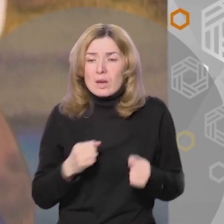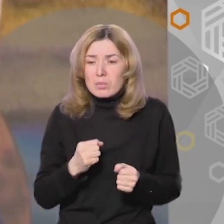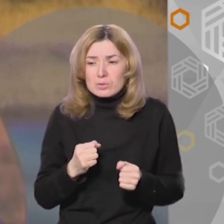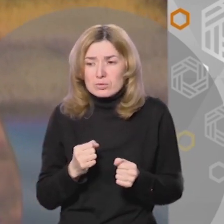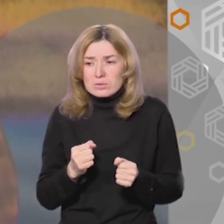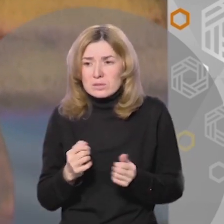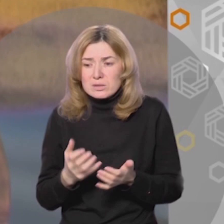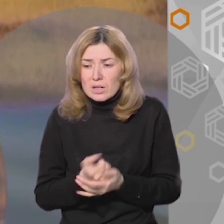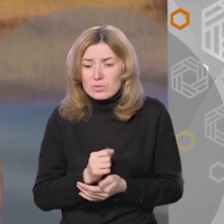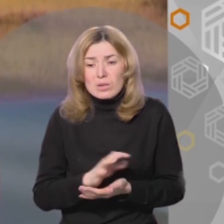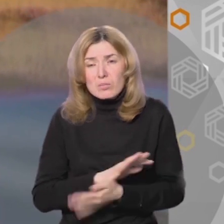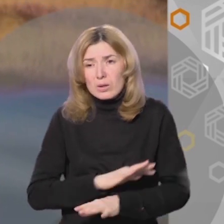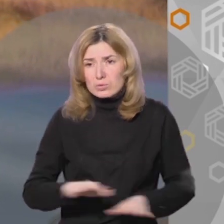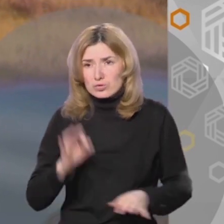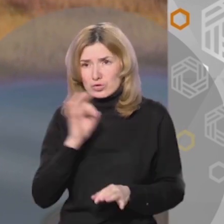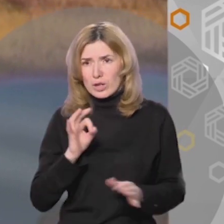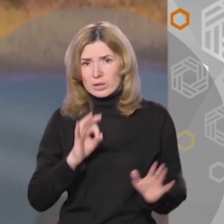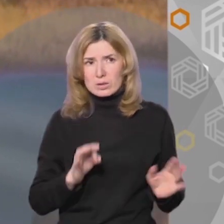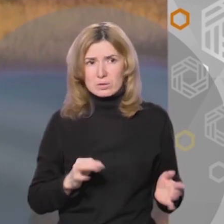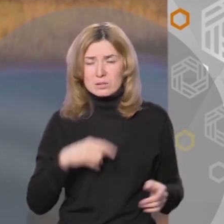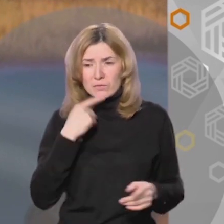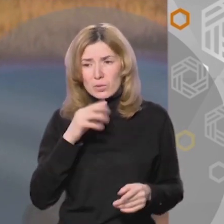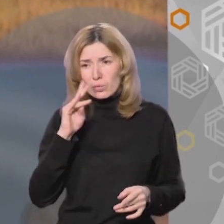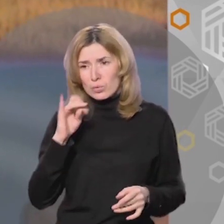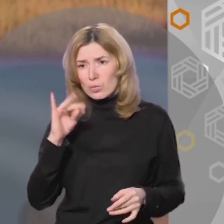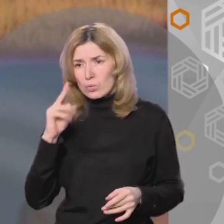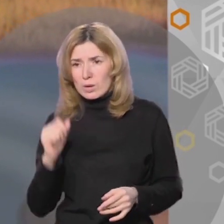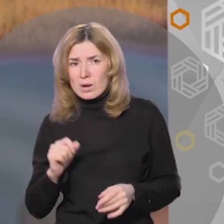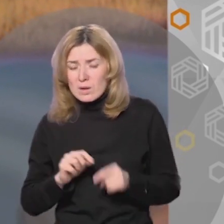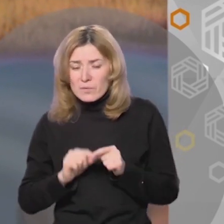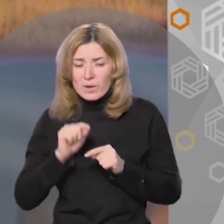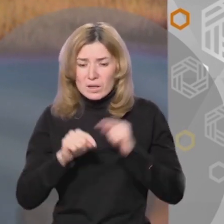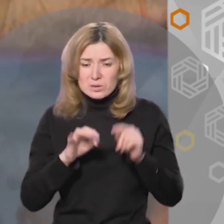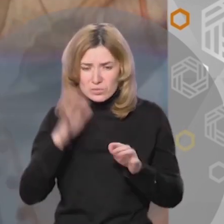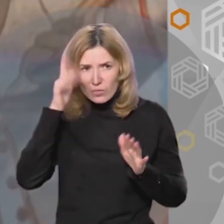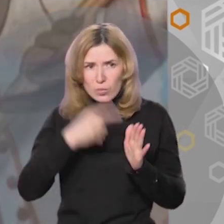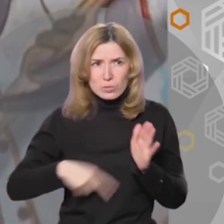Боюсь, найти шарик не получится, промямлил Нюка, выбираясь из лужи.